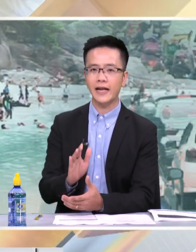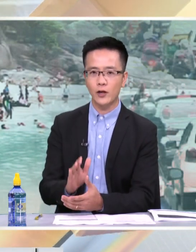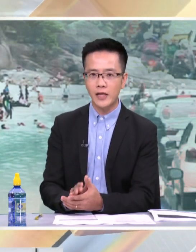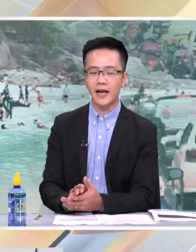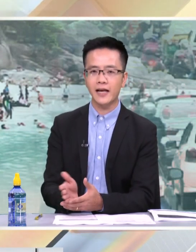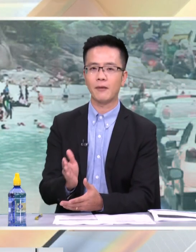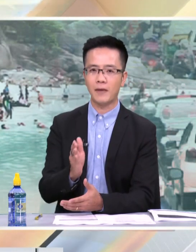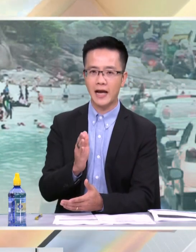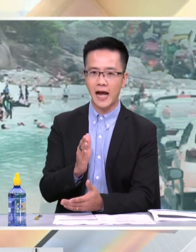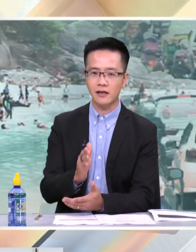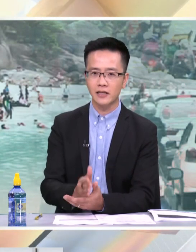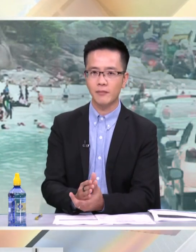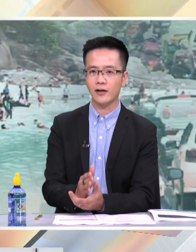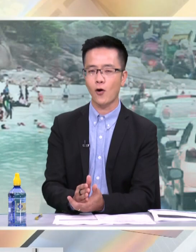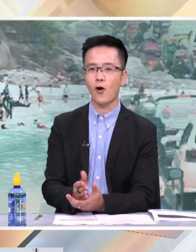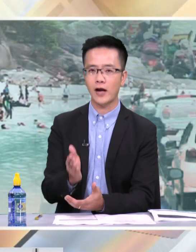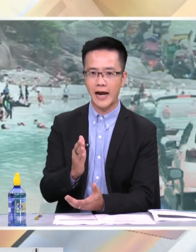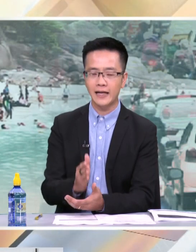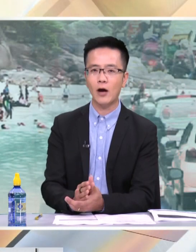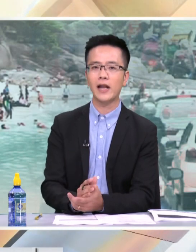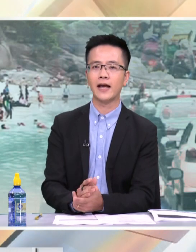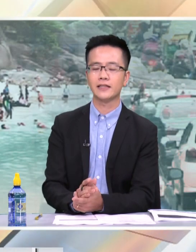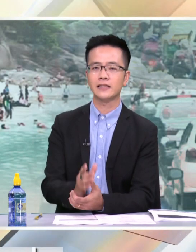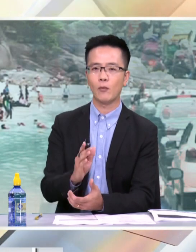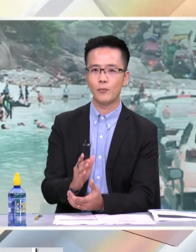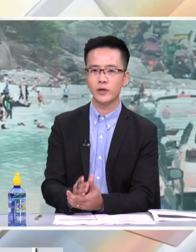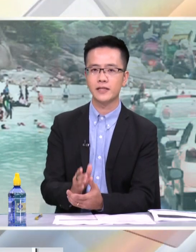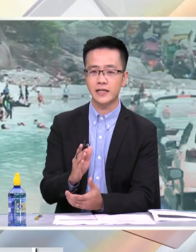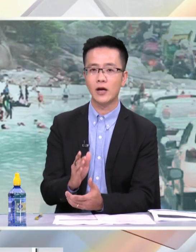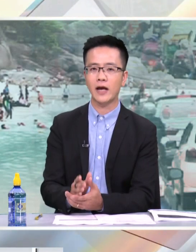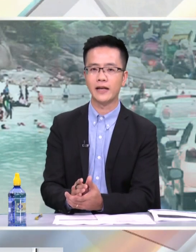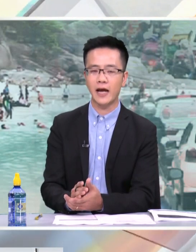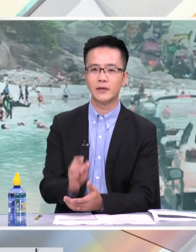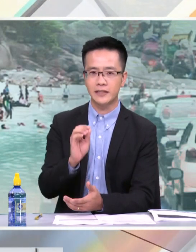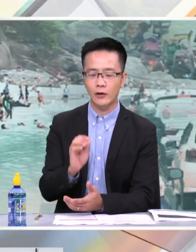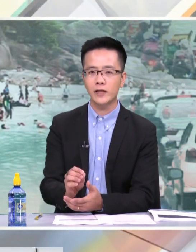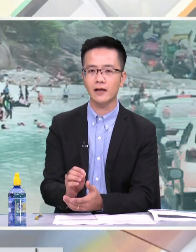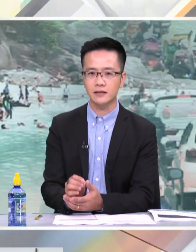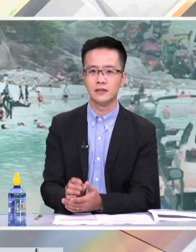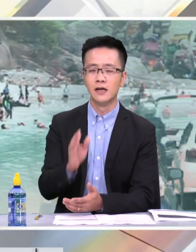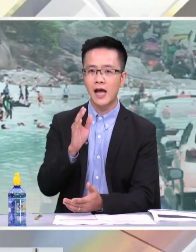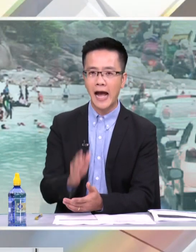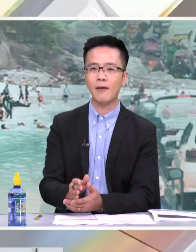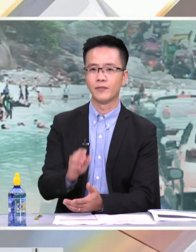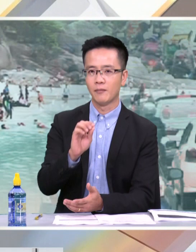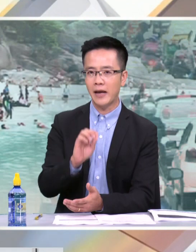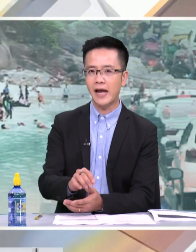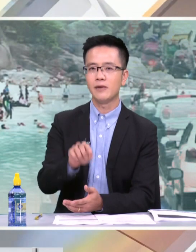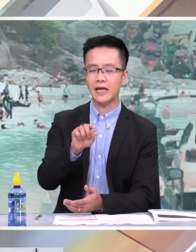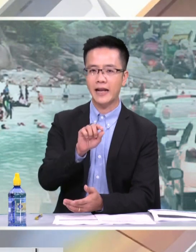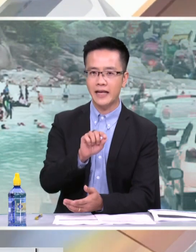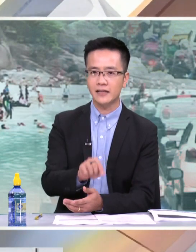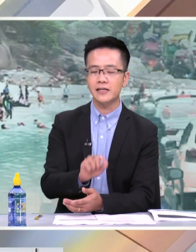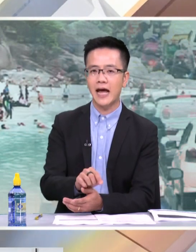ของการอนุญาตให้กลับมาขายเครื่องดื่มแอลกอฮอล์ขายเหล้าได้ตั้งแต่วันพรุ่งนี้เช่นเดียวกันนะครับคือที่อนุญาตก็คือห้ามไม่